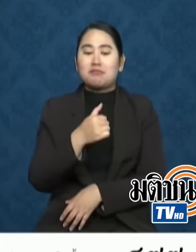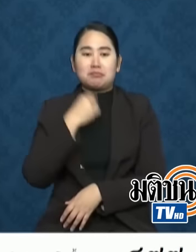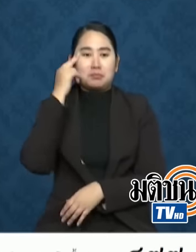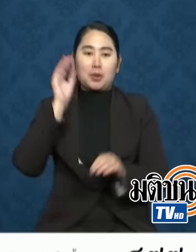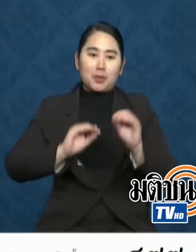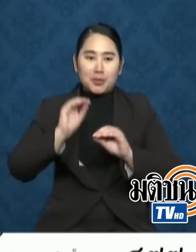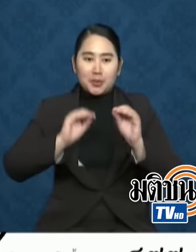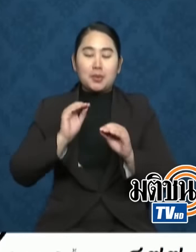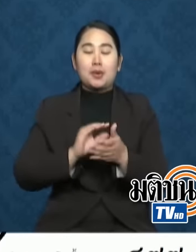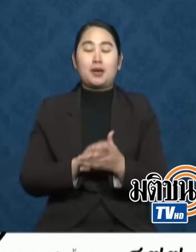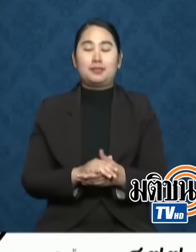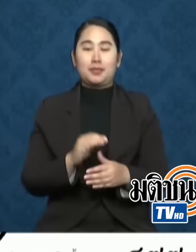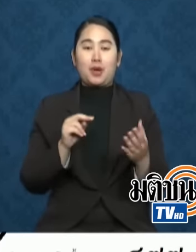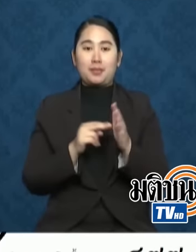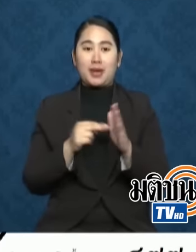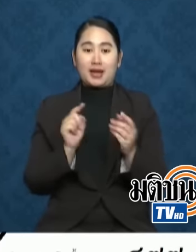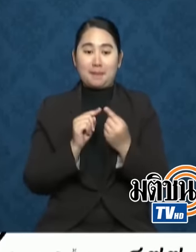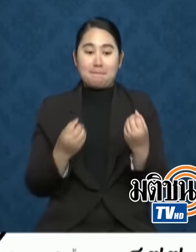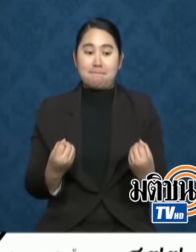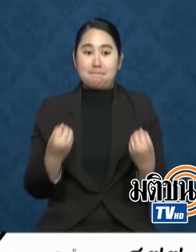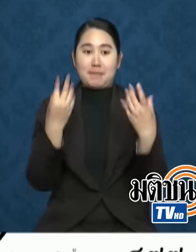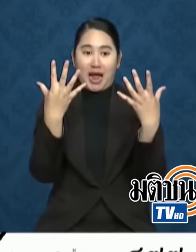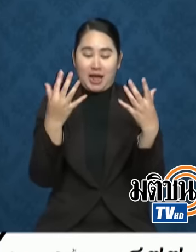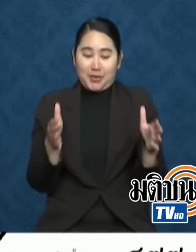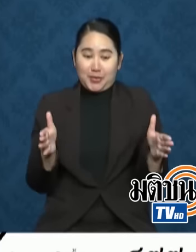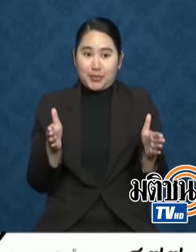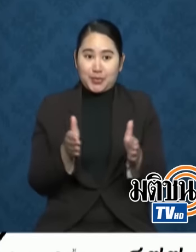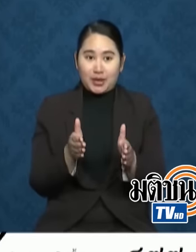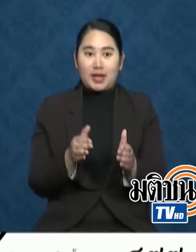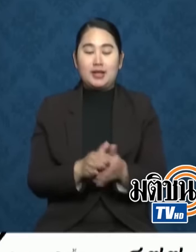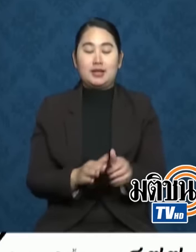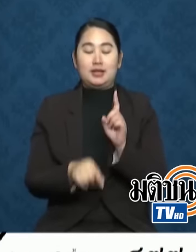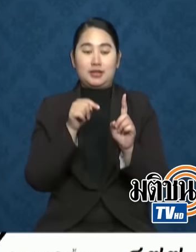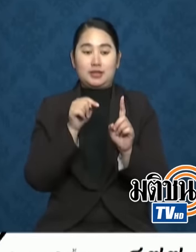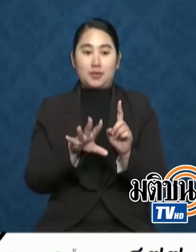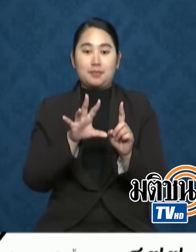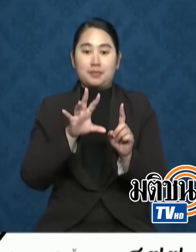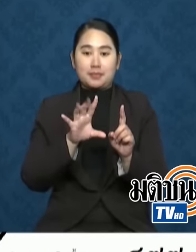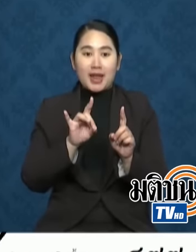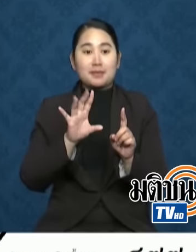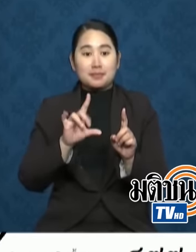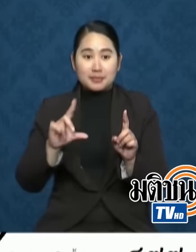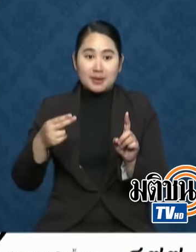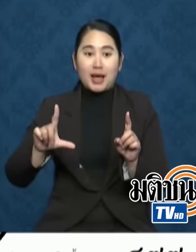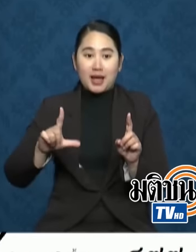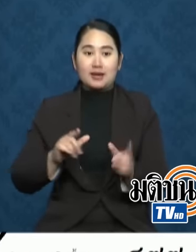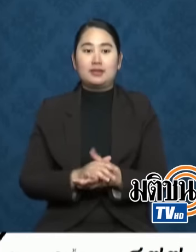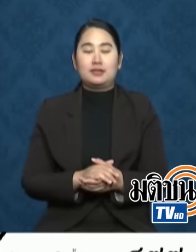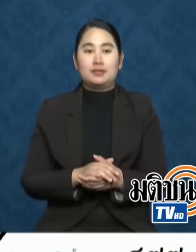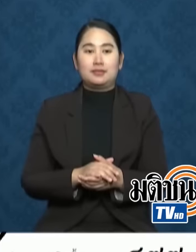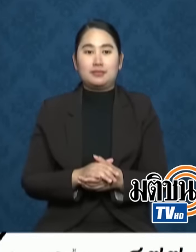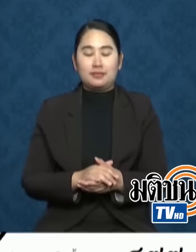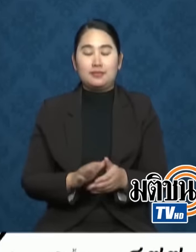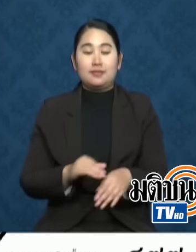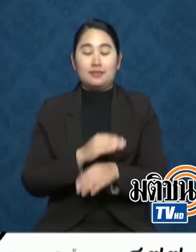นั่นก็คือพื้นที่ป่าขนาดเล็กให้ไป 1.8 หมื่นบาทขนาดกลาง 3.7 หมื่น